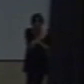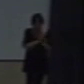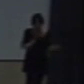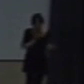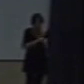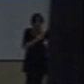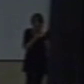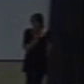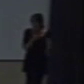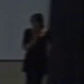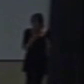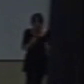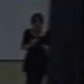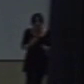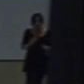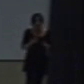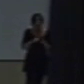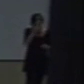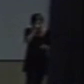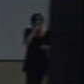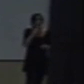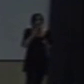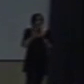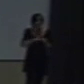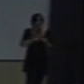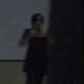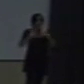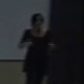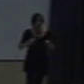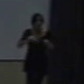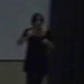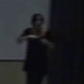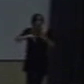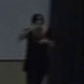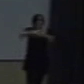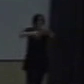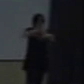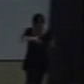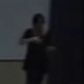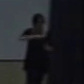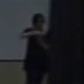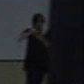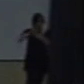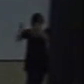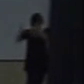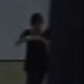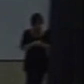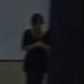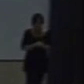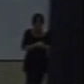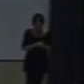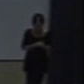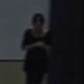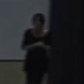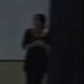no? Però vull dir, les opcions que hi ha a Twitter, això és, el potencial és enorme, si a més ja veiem coses així, no? I l'última de fons és això,